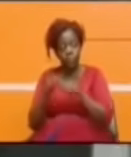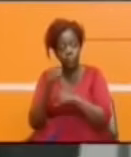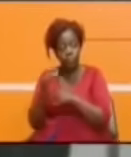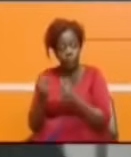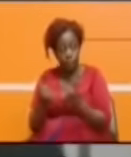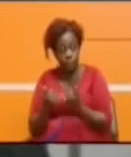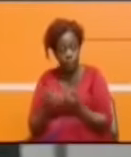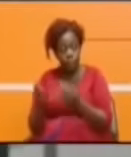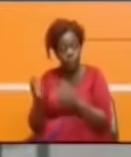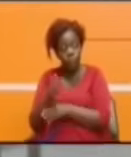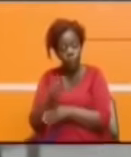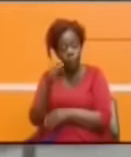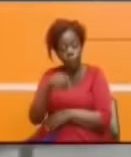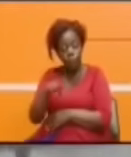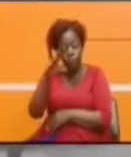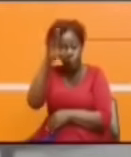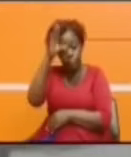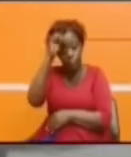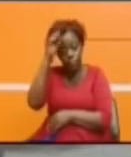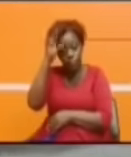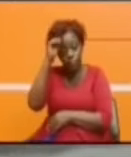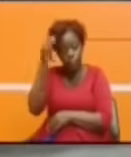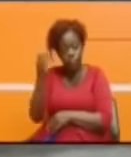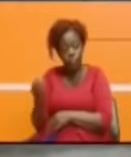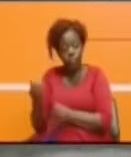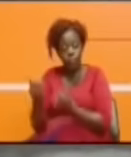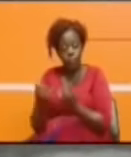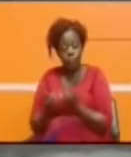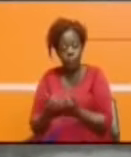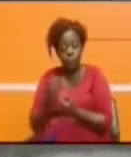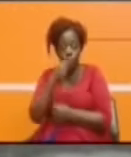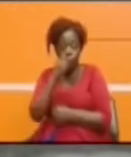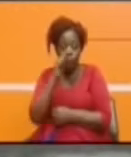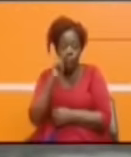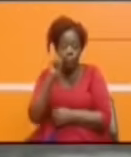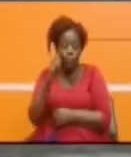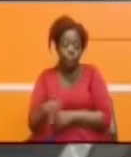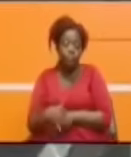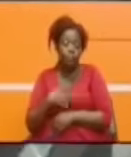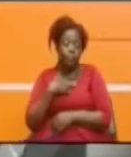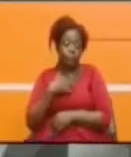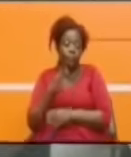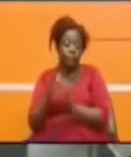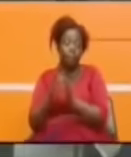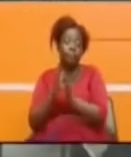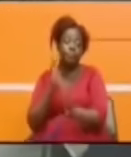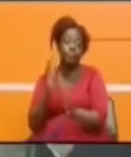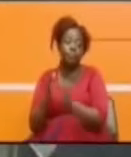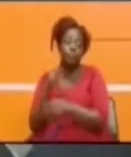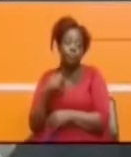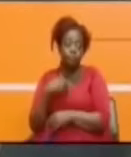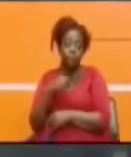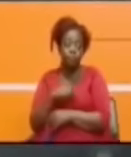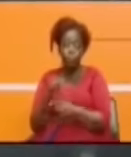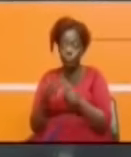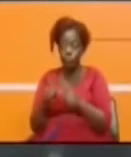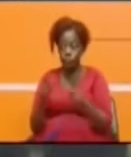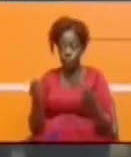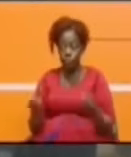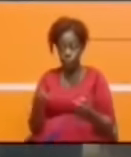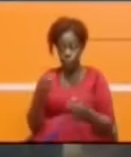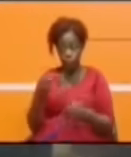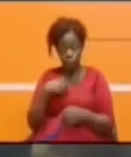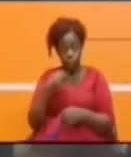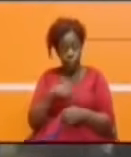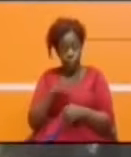we era minisita w'ebyenjigiriza Janet Kataha Museveni ng'asoose kulambula nnyiriri z'amagye n'abasirikale wakati mu kire ky'enkuba